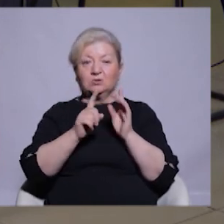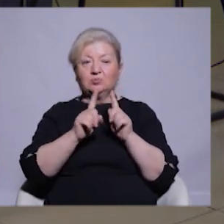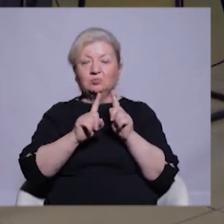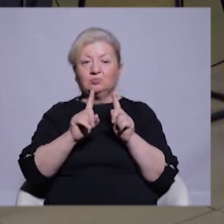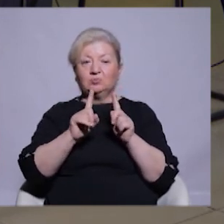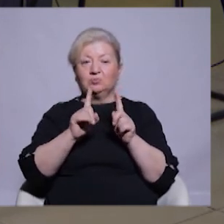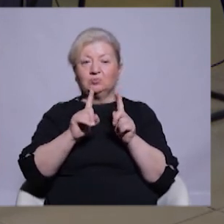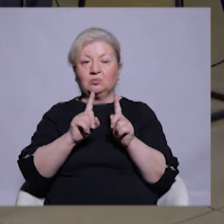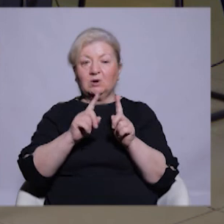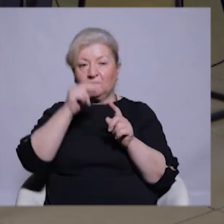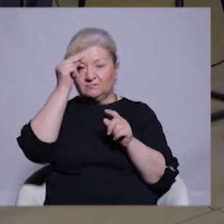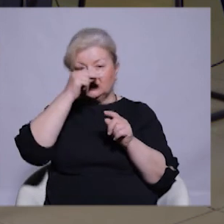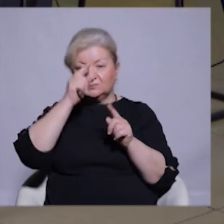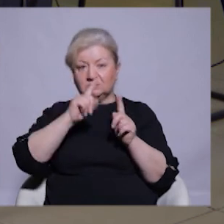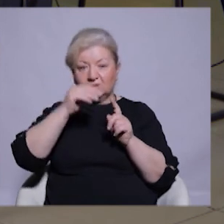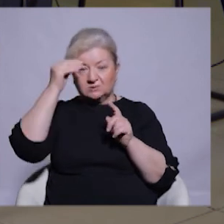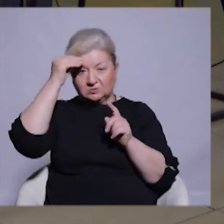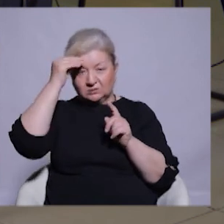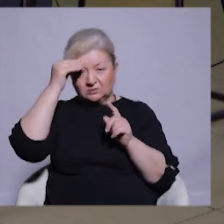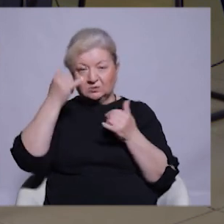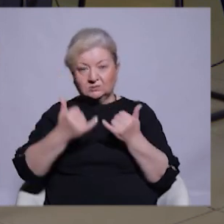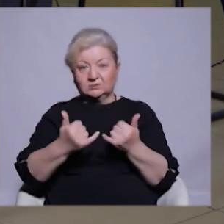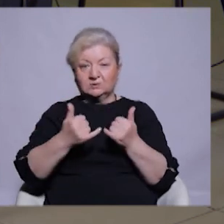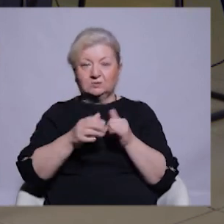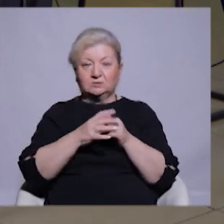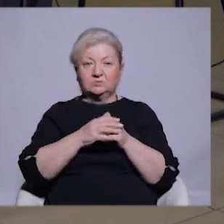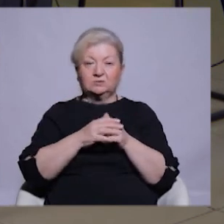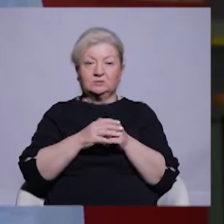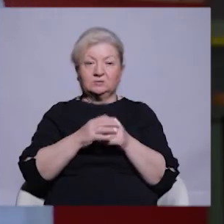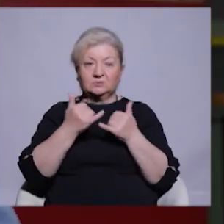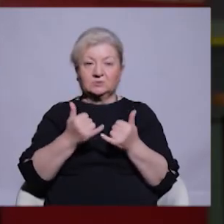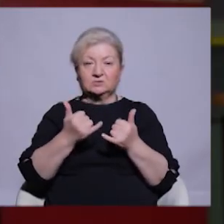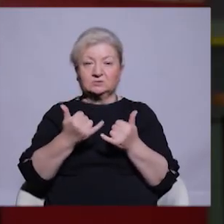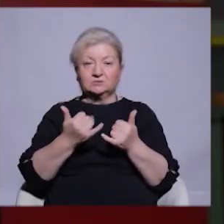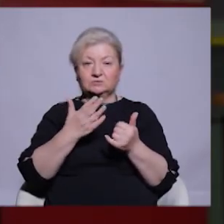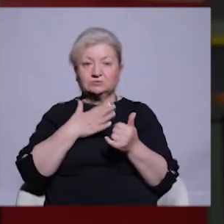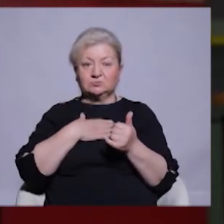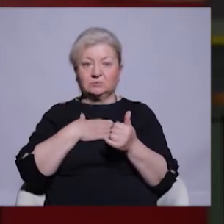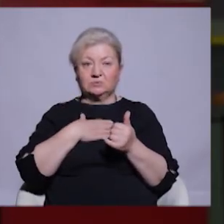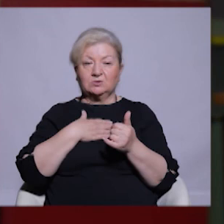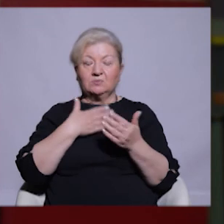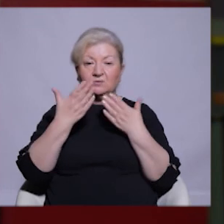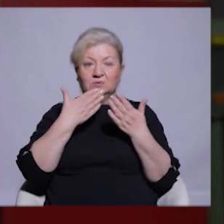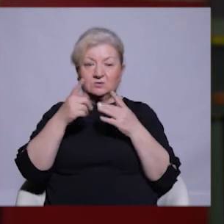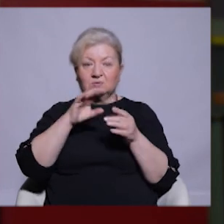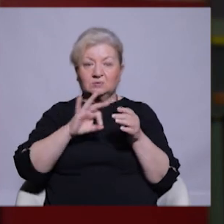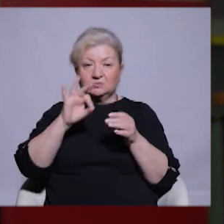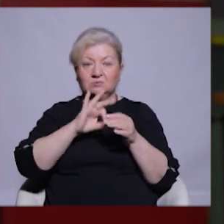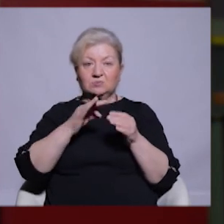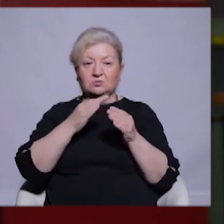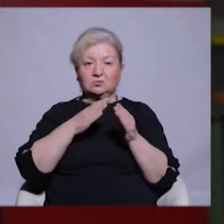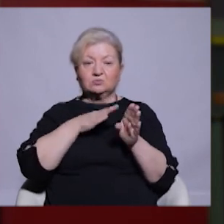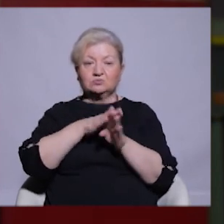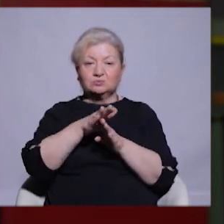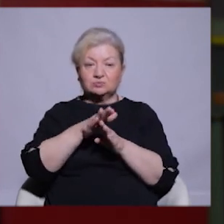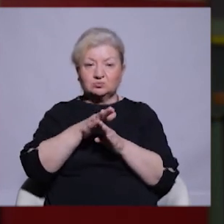ვთქვათ, თუ რა შევისწავლეთ, რა გავიაზრეთ დღეს და დღეს ჩვენ ვისაუბრეთ იმაზე, რომ